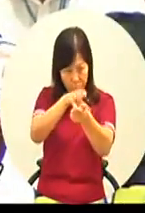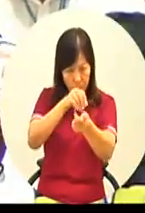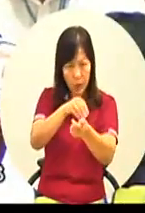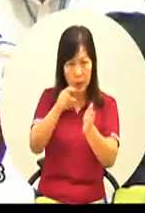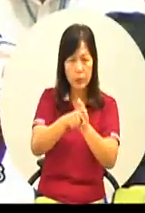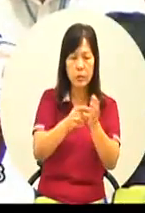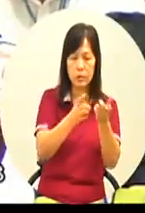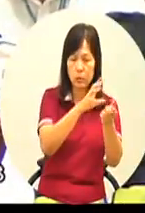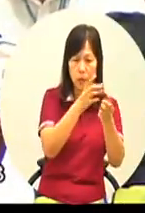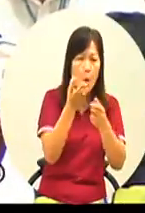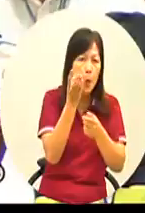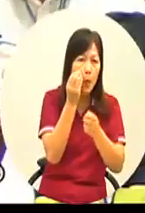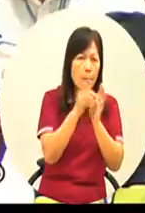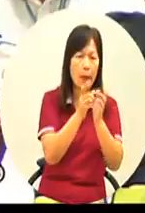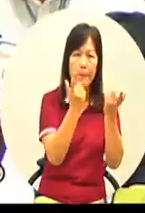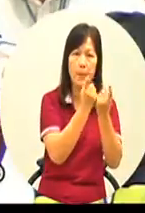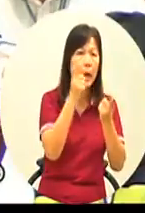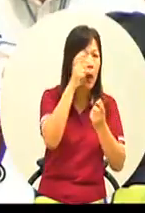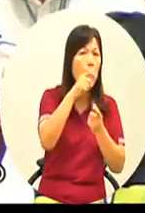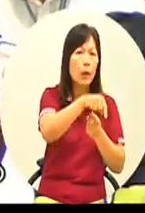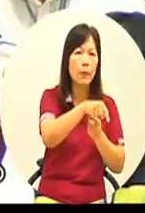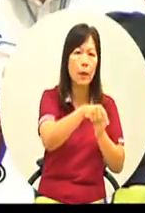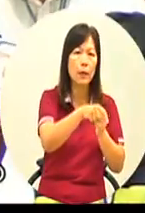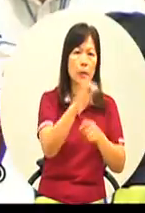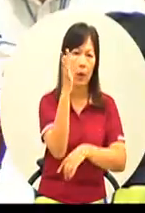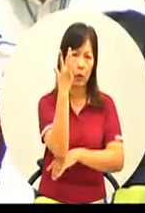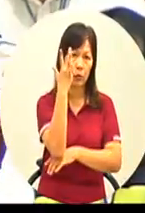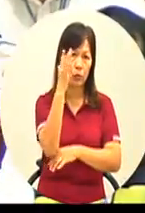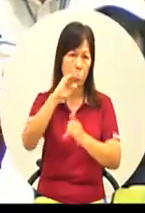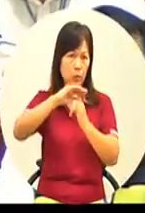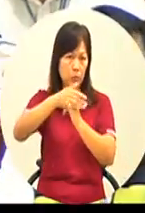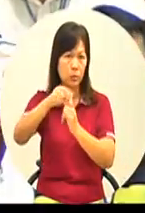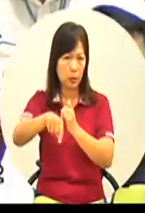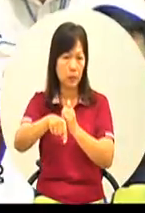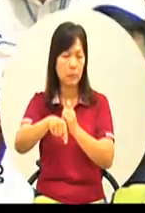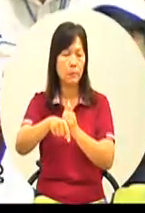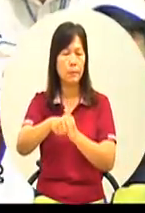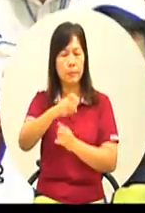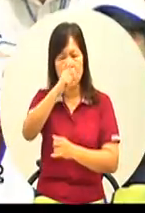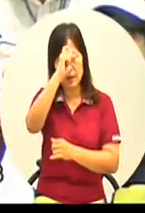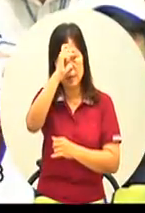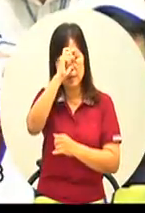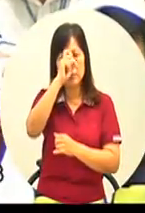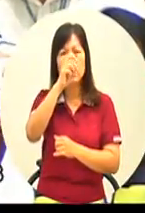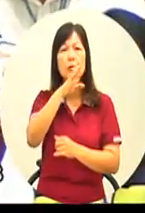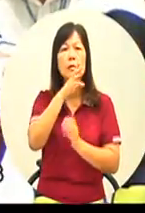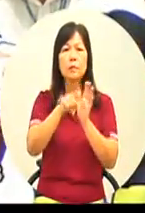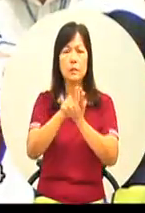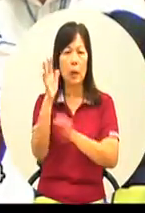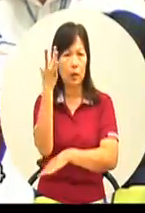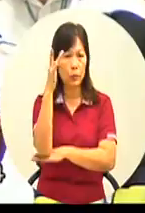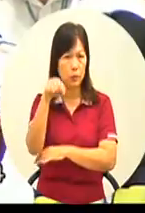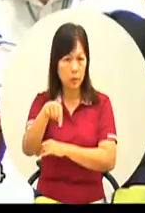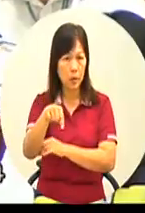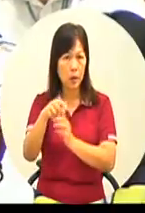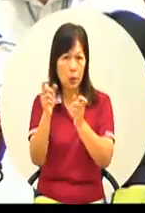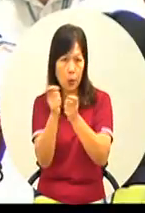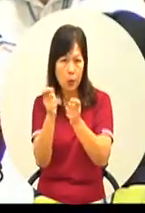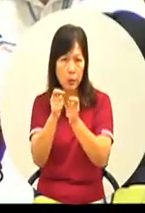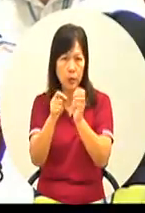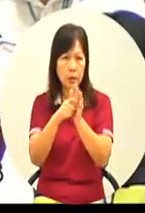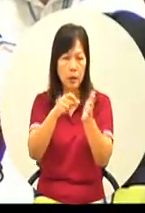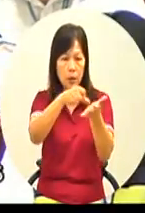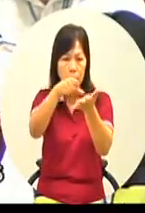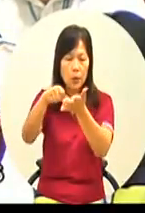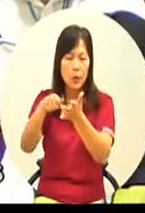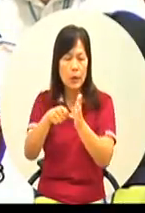观北欧，要安怎做啥？阮的树葬这树撒葬这方面，阮希望讲，离这树撒葬的附近，阮来种一挂相